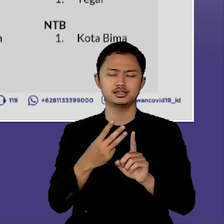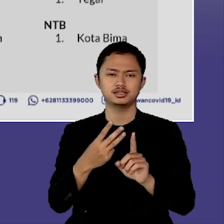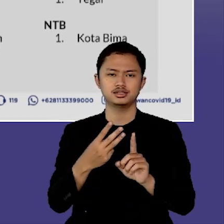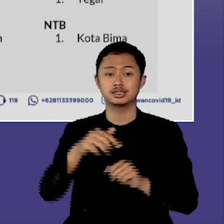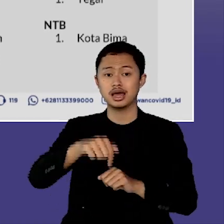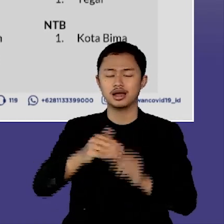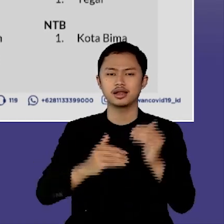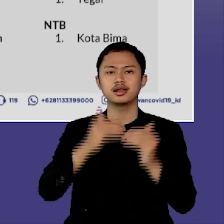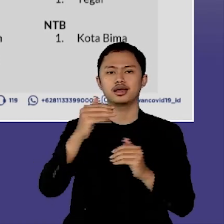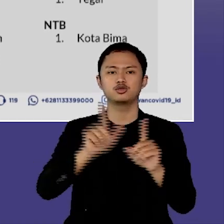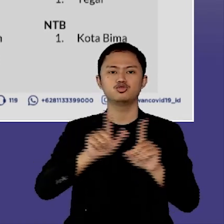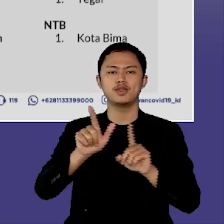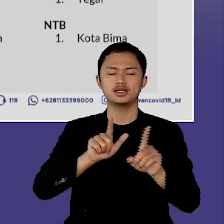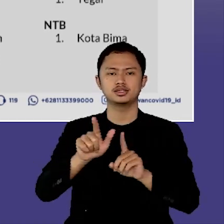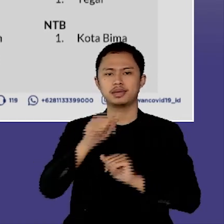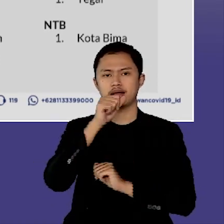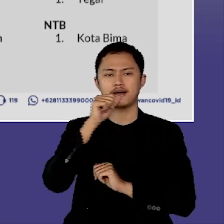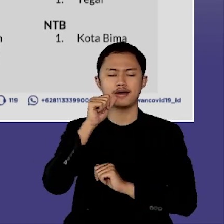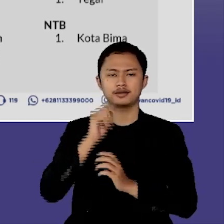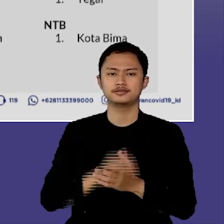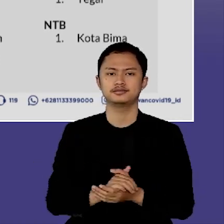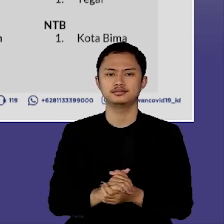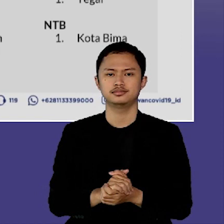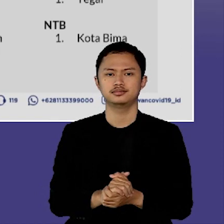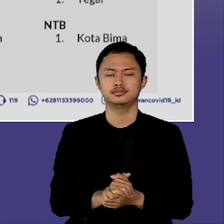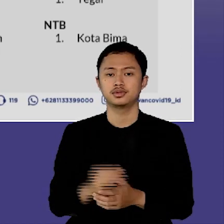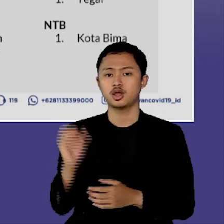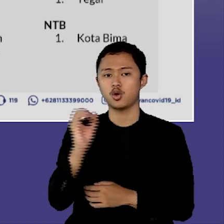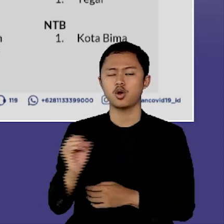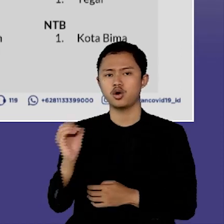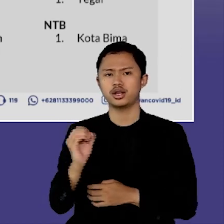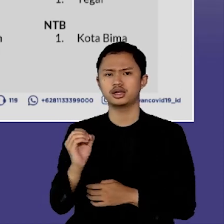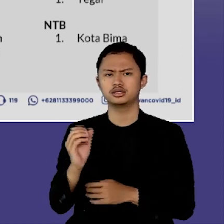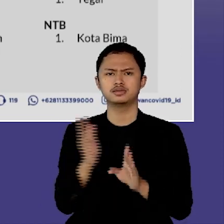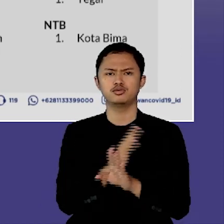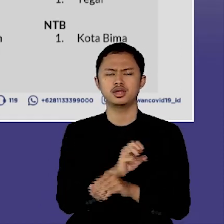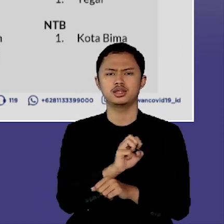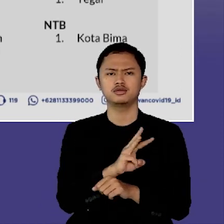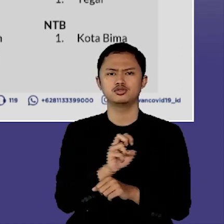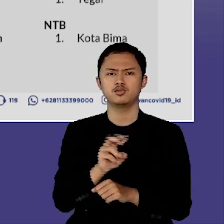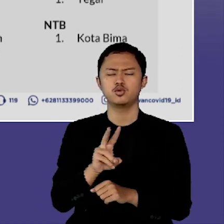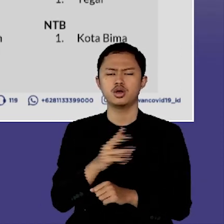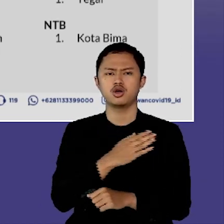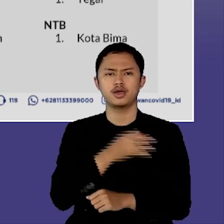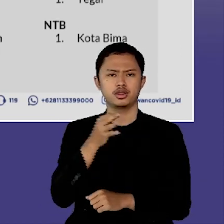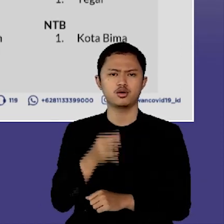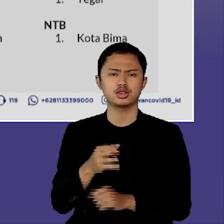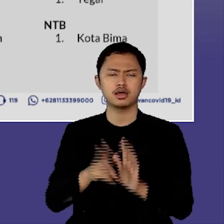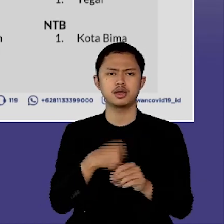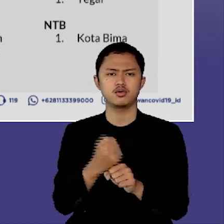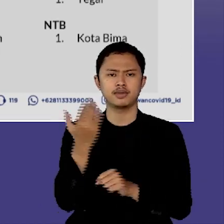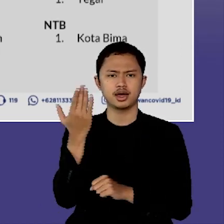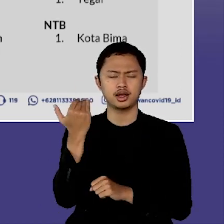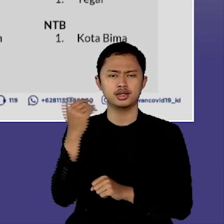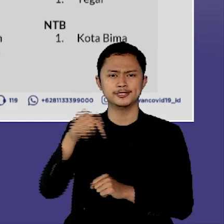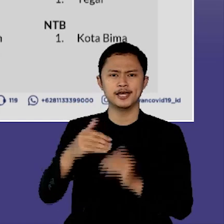menjadi 17 kabupaten kota sedangkan pada zona orange dari 322 kabupaten-kota di